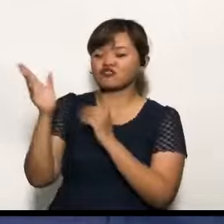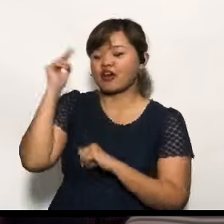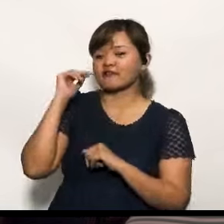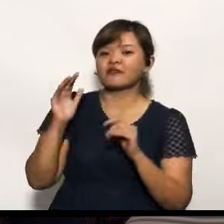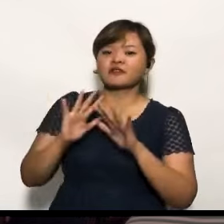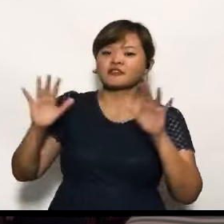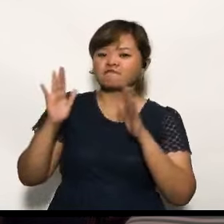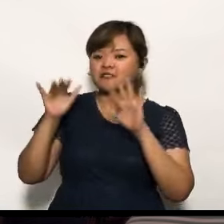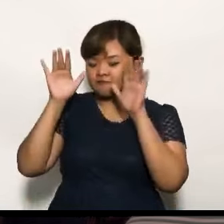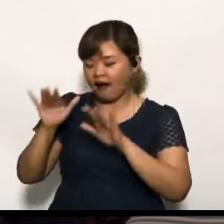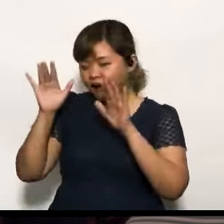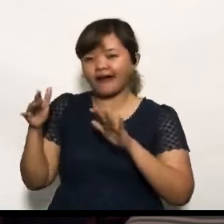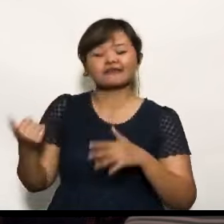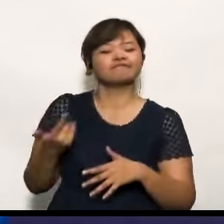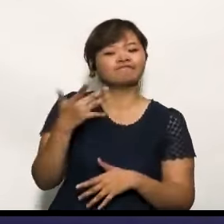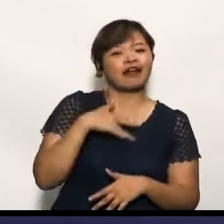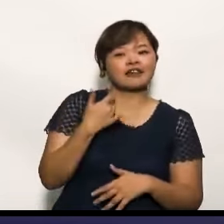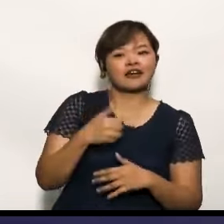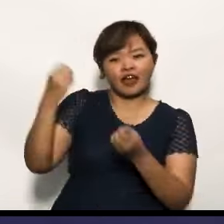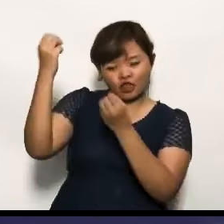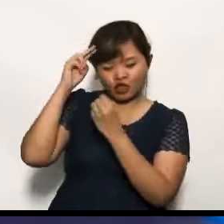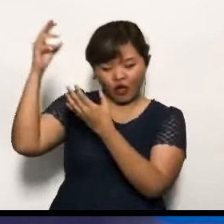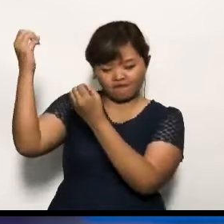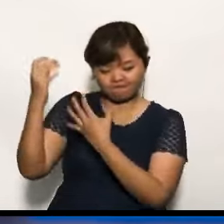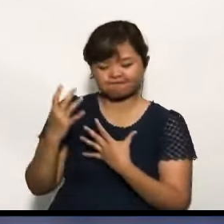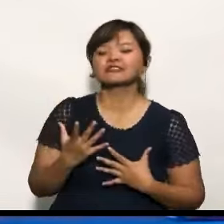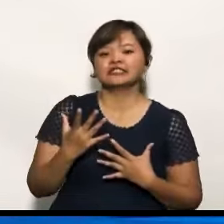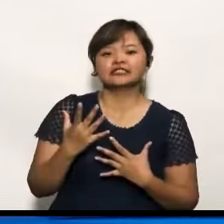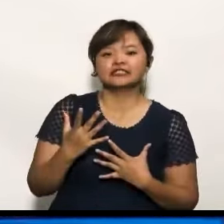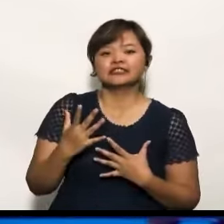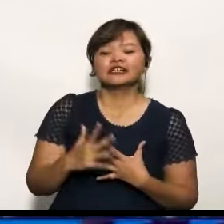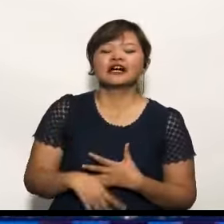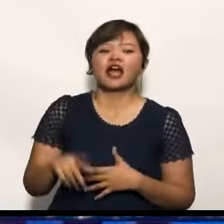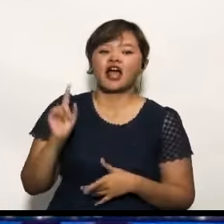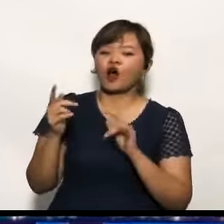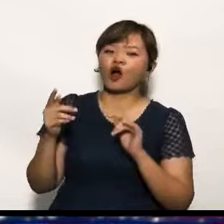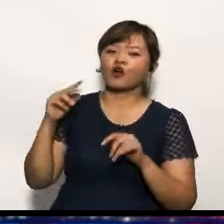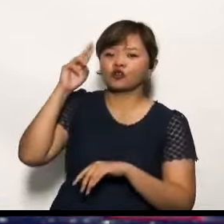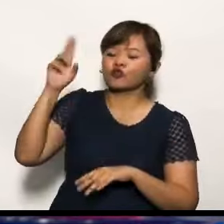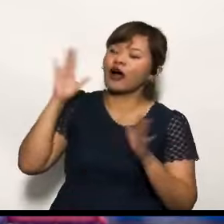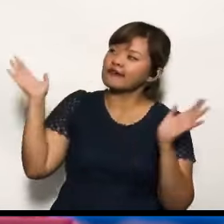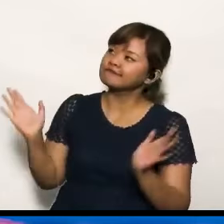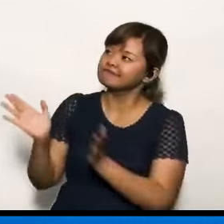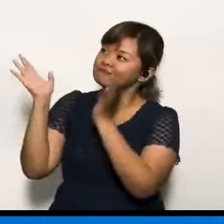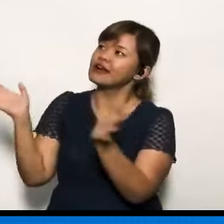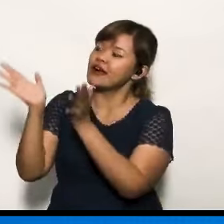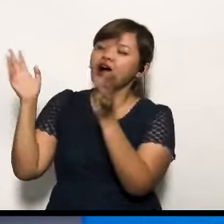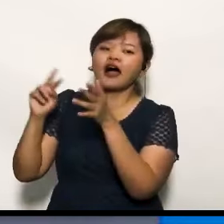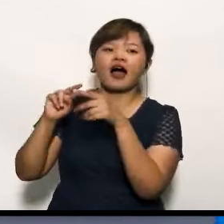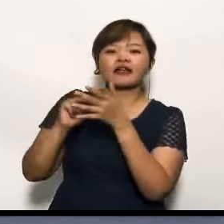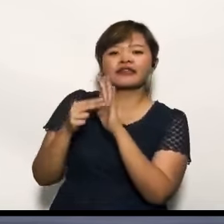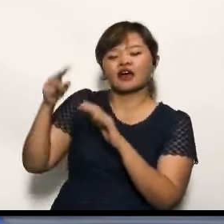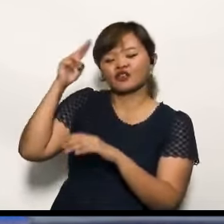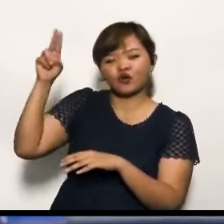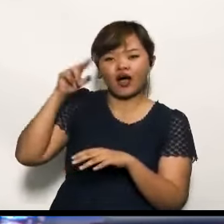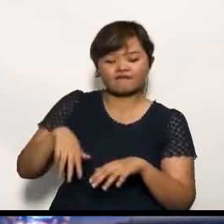penyembahan? Lambaikan tangan saudara. Kita percaya pada saat Tuhan ditinggikan, dikatakan bahwa God inhabits the praises of His people.